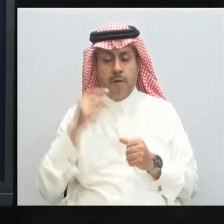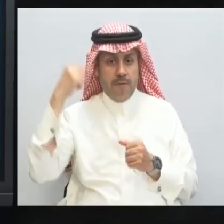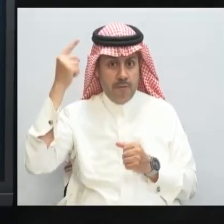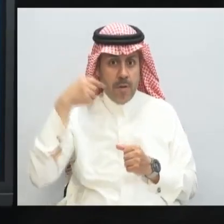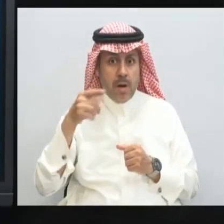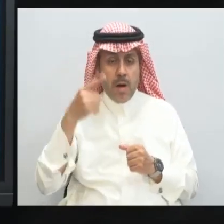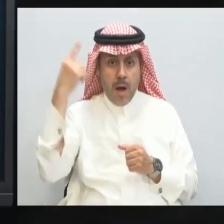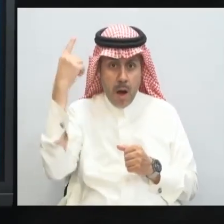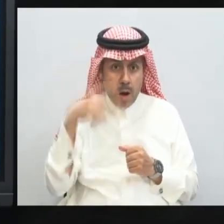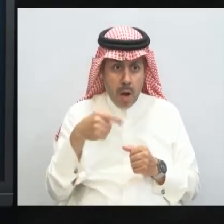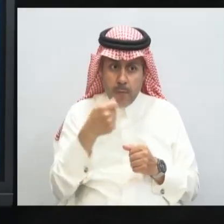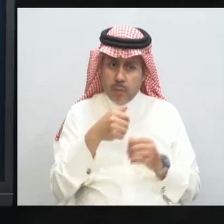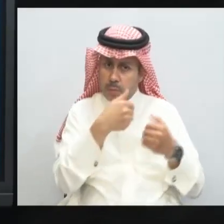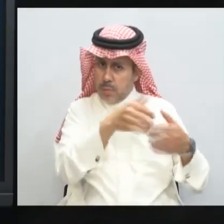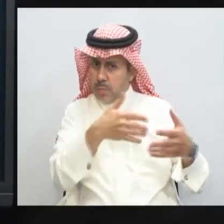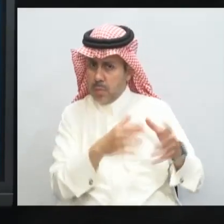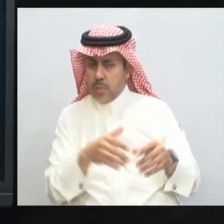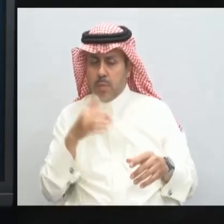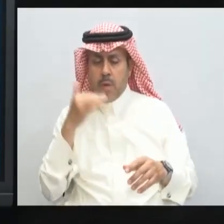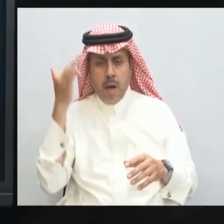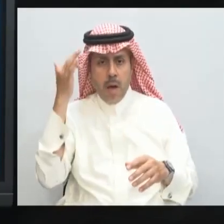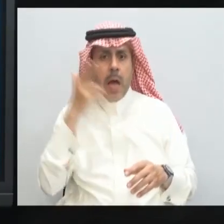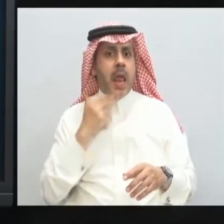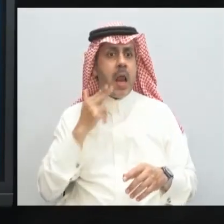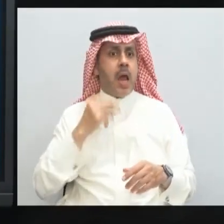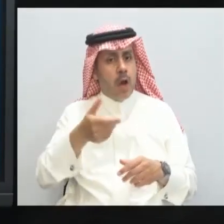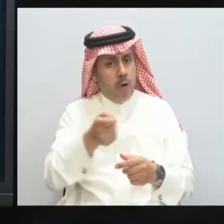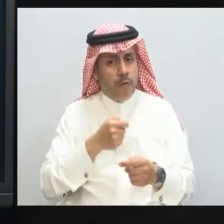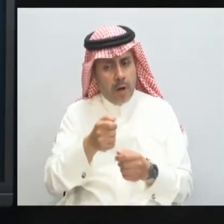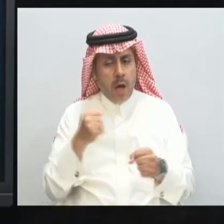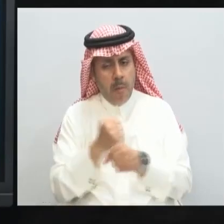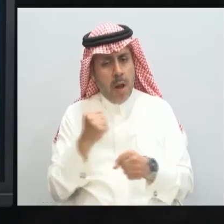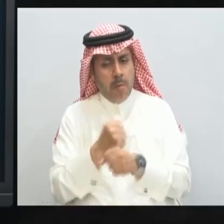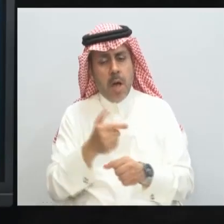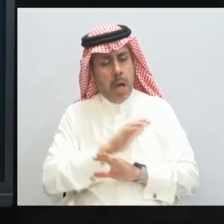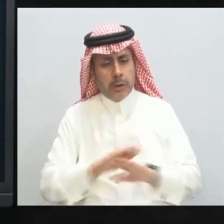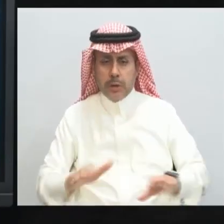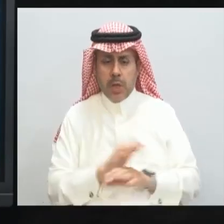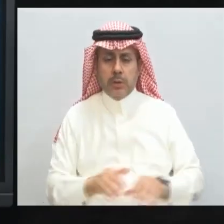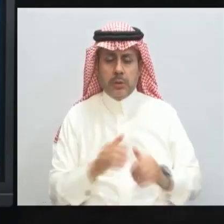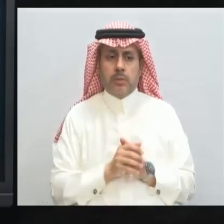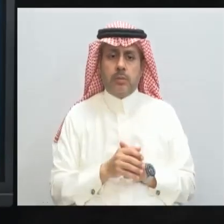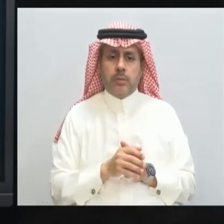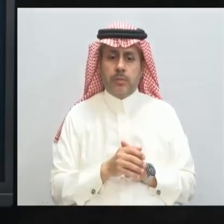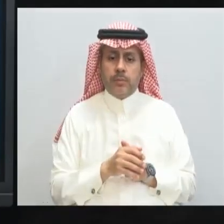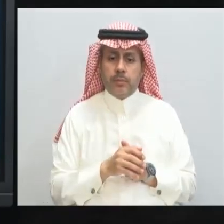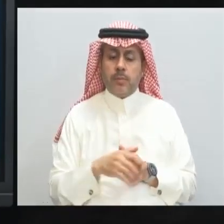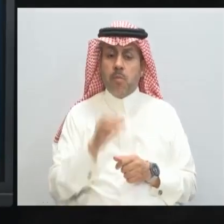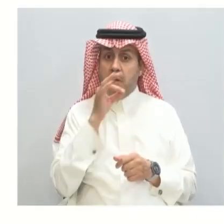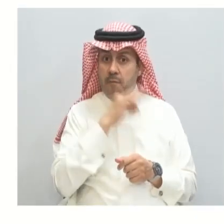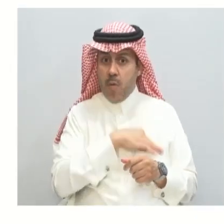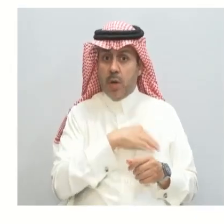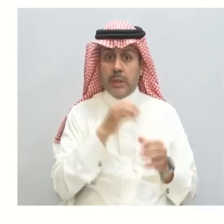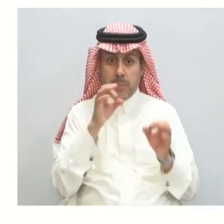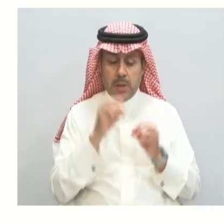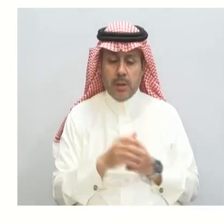شرعها الله عز وجل ثم بعد ذلك ان نصرفها فيما يرضيه سبحانه ايضا من الفوائد والدرس من هذه الايات